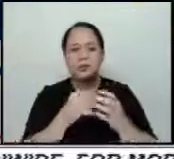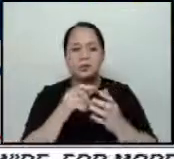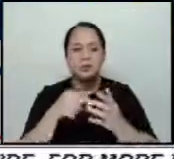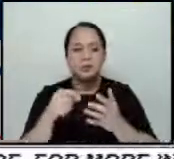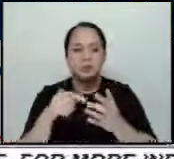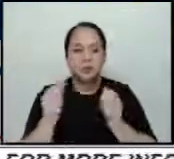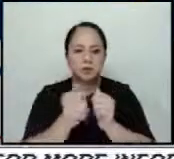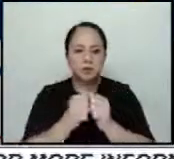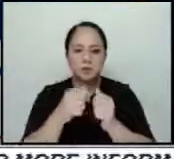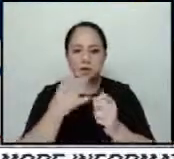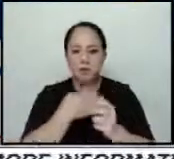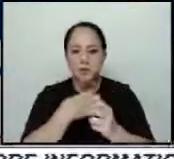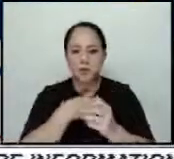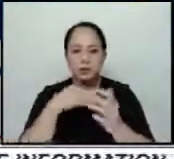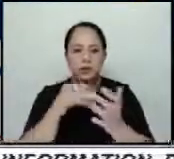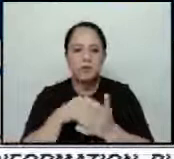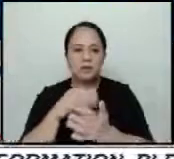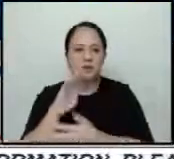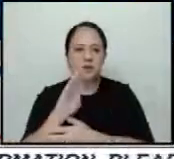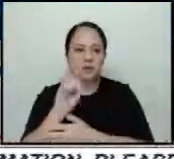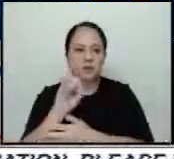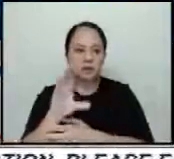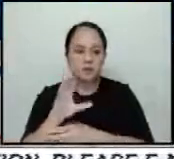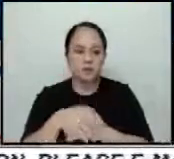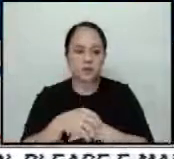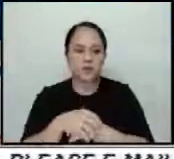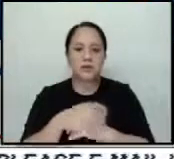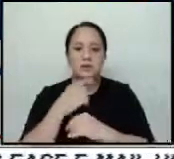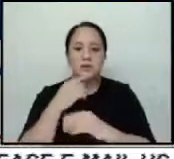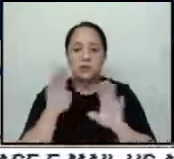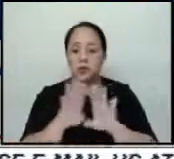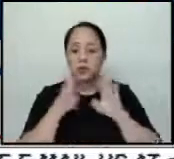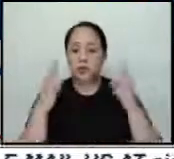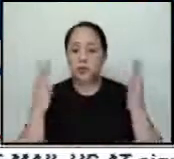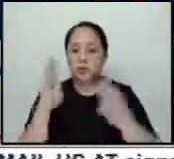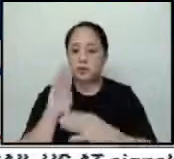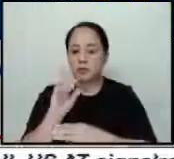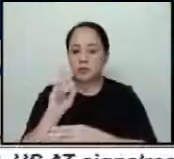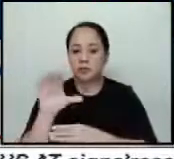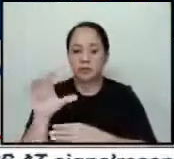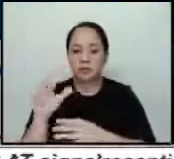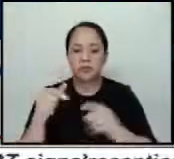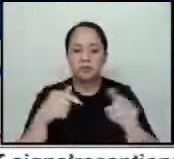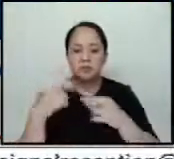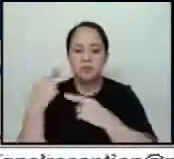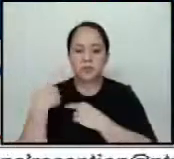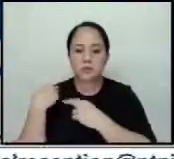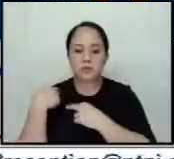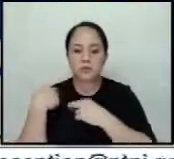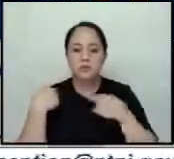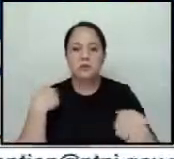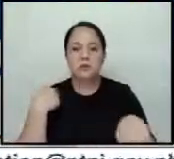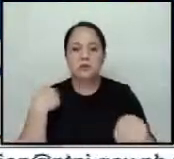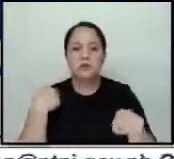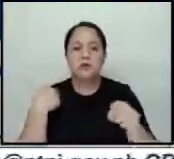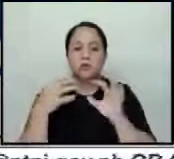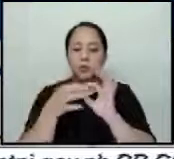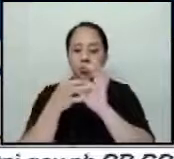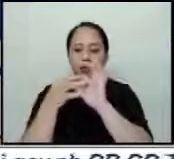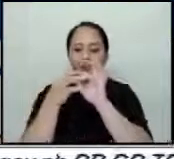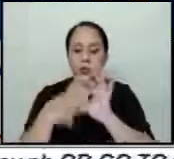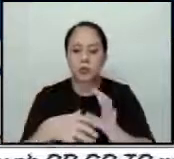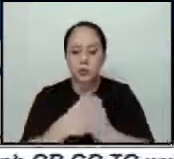reklamo laban sa BOC. Aniya bukas din ang BOC sa pag-assign ng isang resident ombudsman coordinator sa kanilang